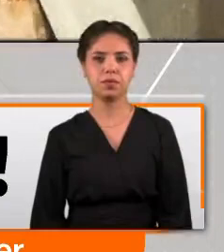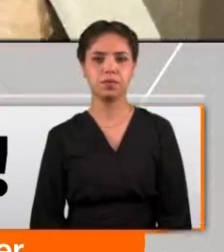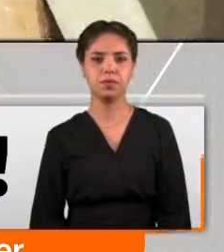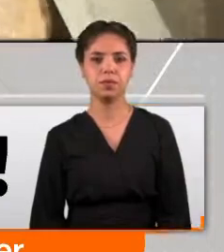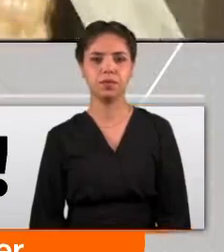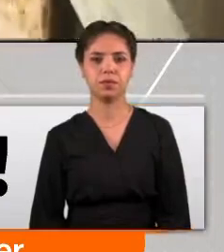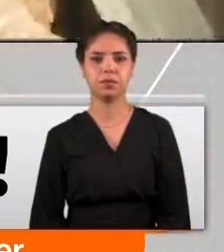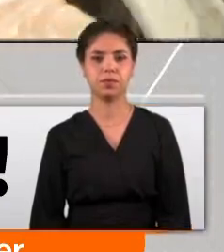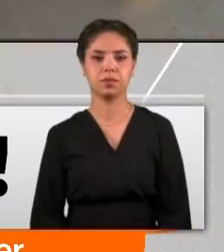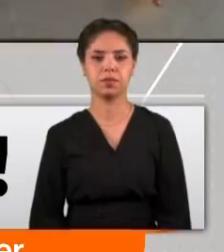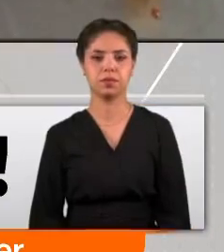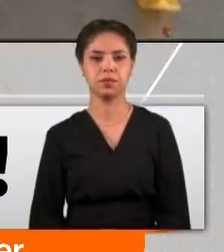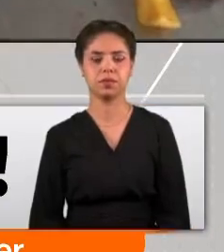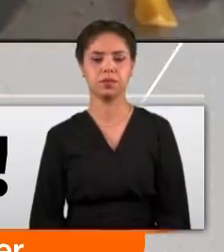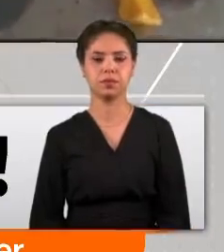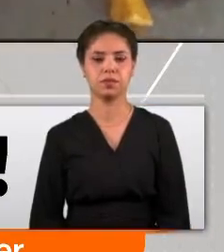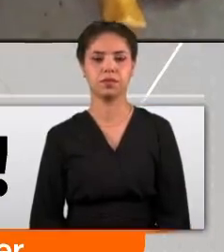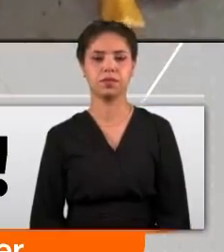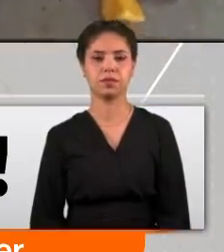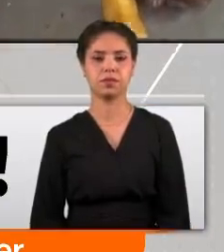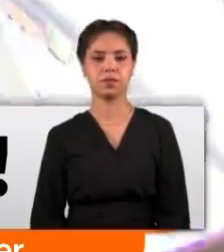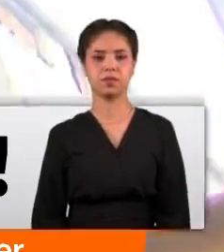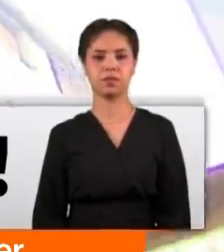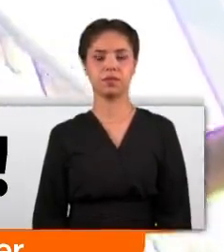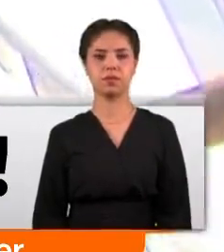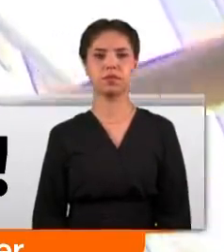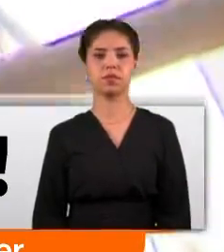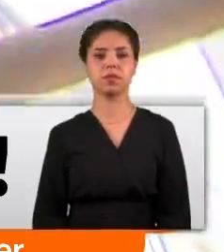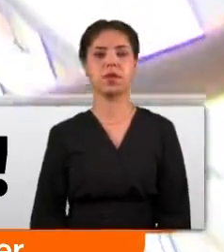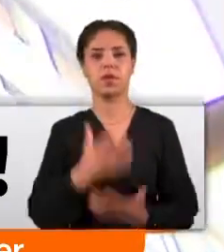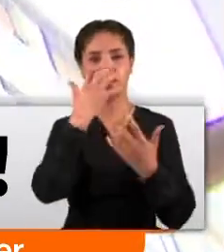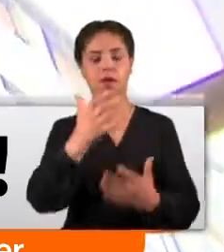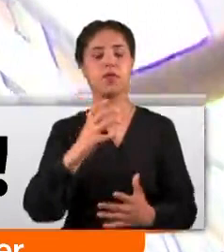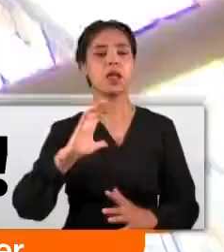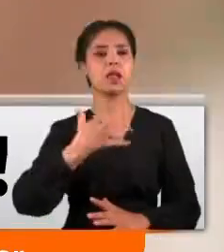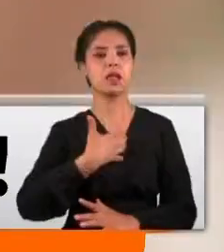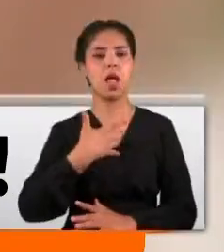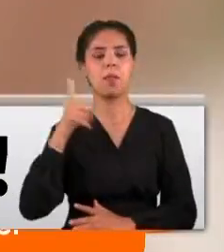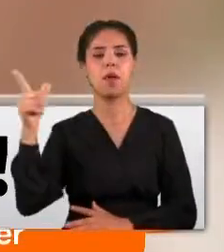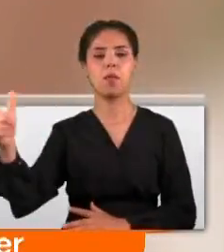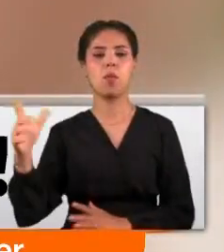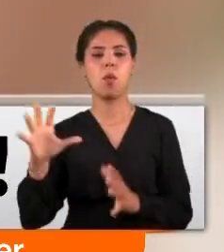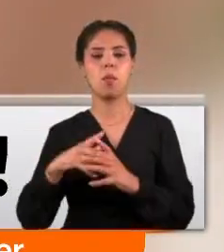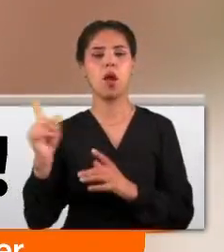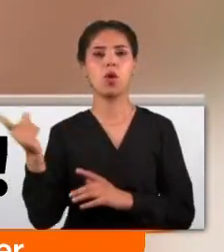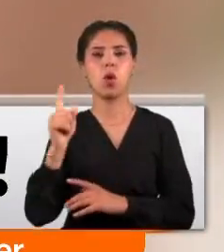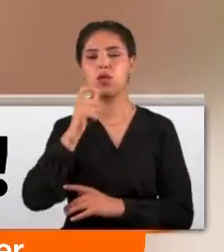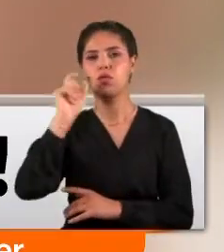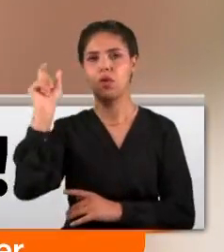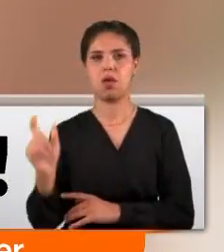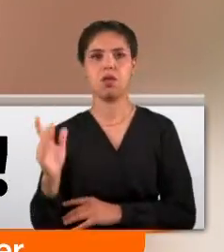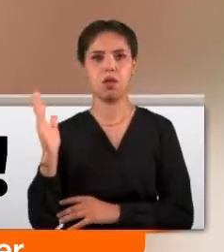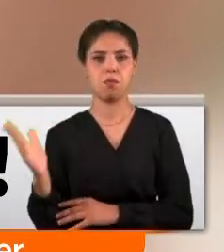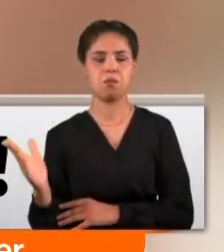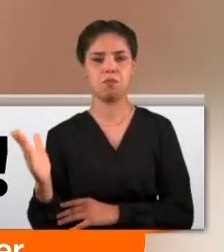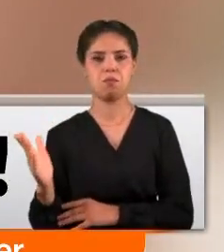Eğer döneri kaldıracak olurlarsa Almanlar daha bir şey doğru dürüst yiyemez. Önerinin sahibi AfD Partisi yöneticisi Alexander